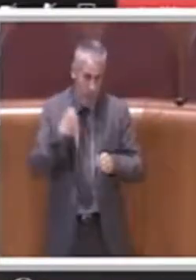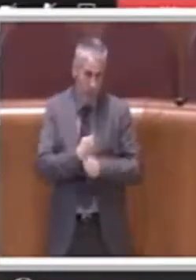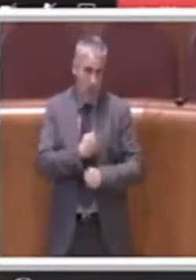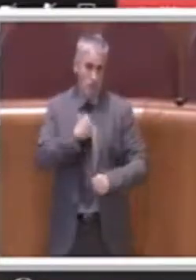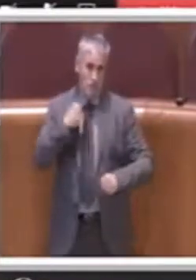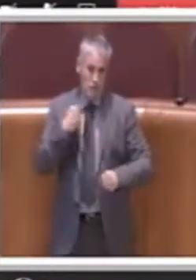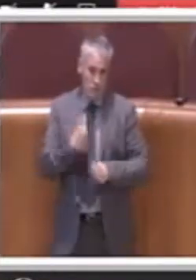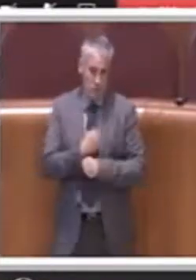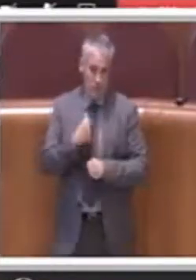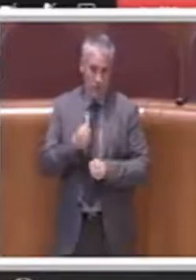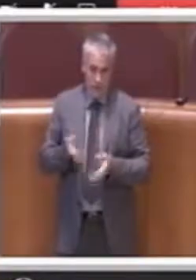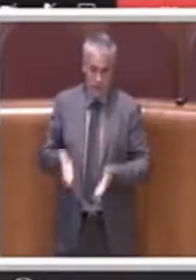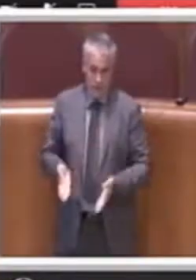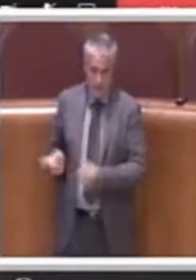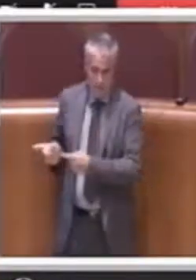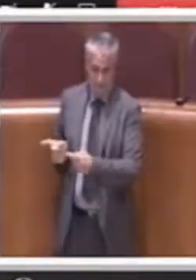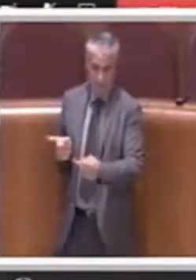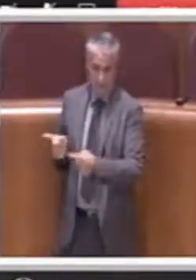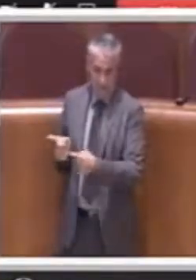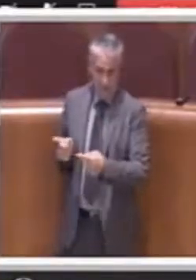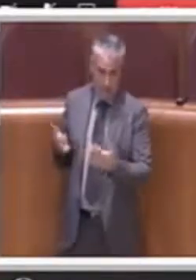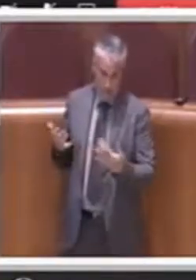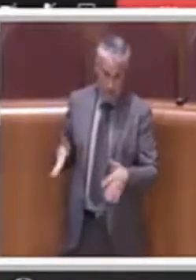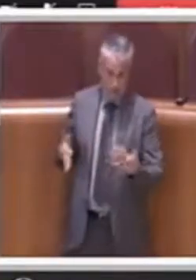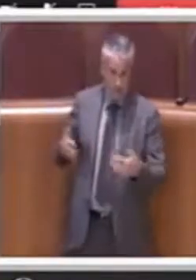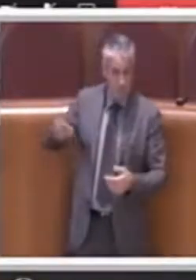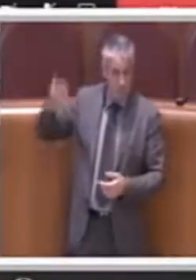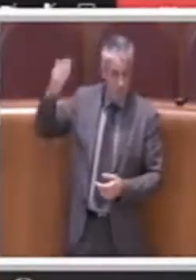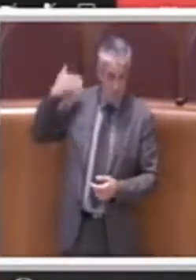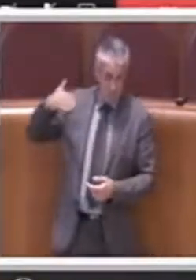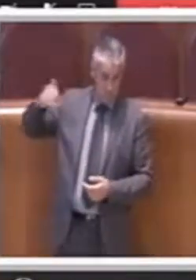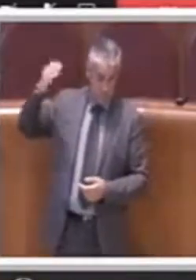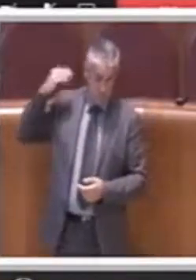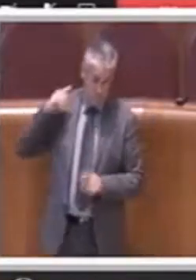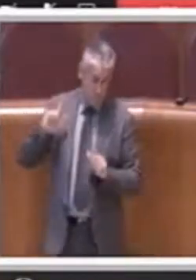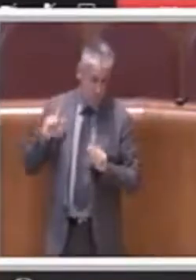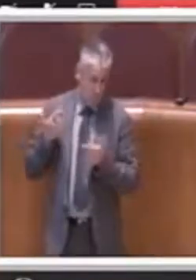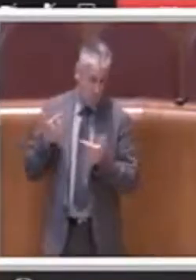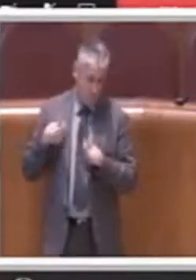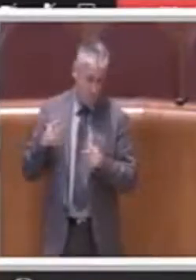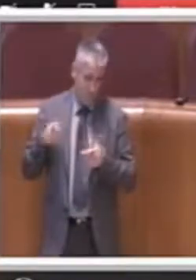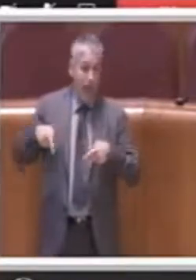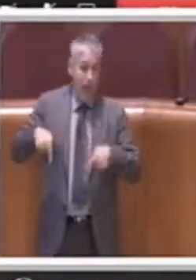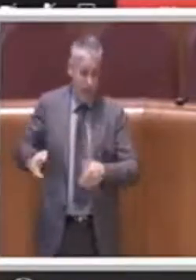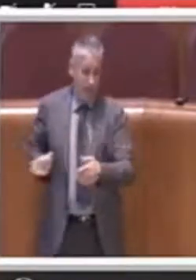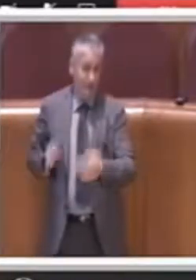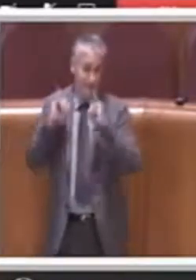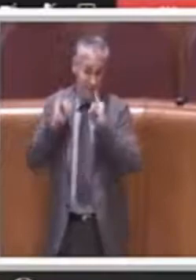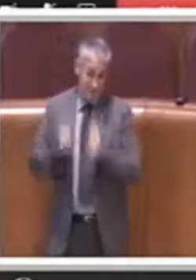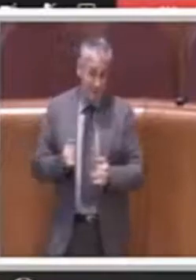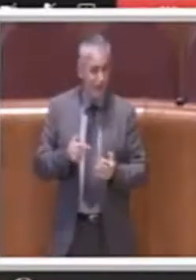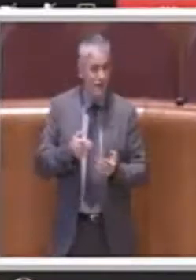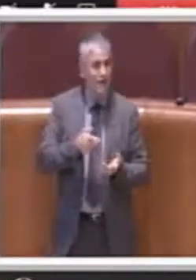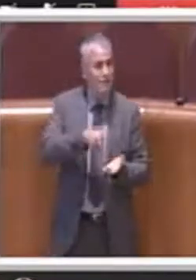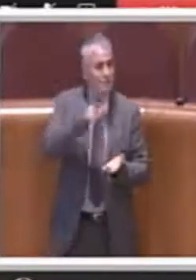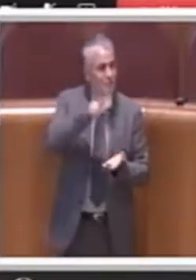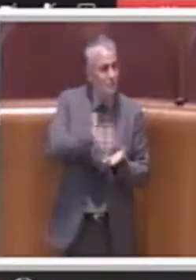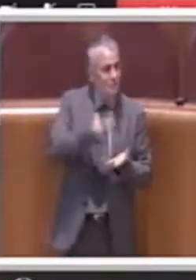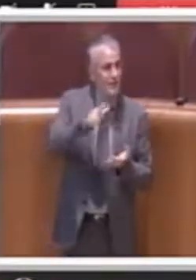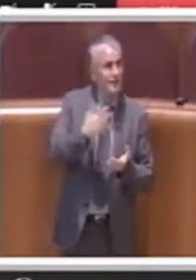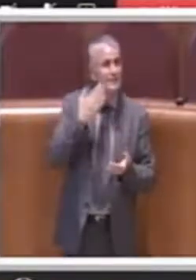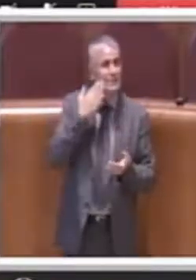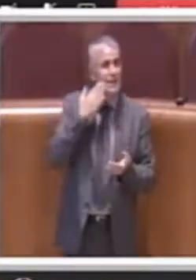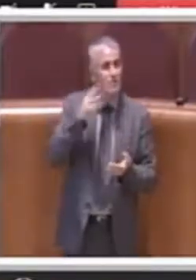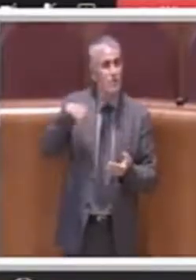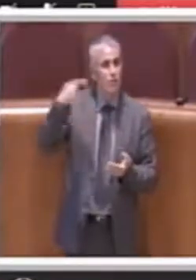da questa amministrazione, io non lo ricordo nelle ultime amministrazioni. Non è né un'inerzia l'approvazione dei debiti fuori bilancio e il